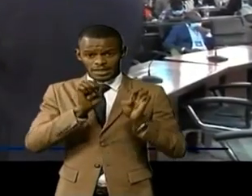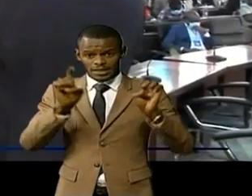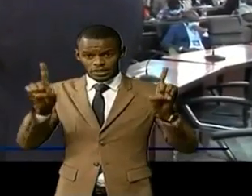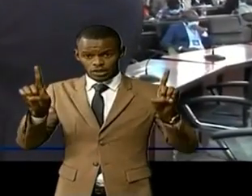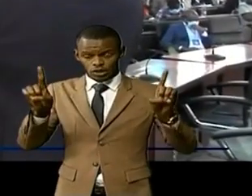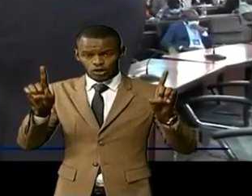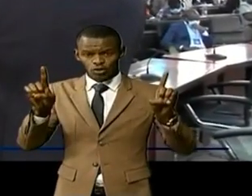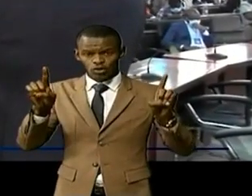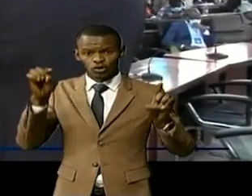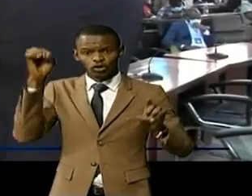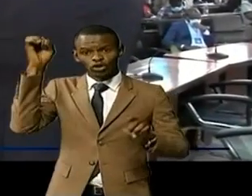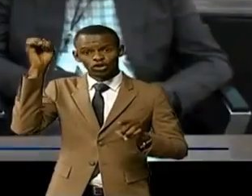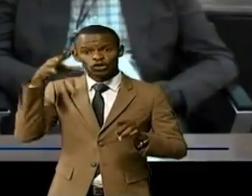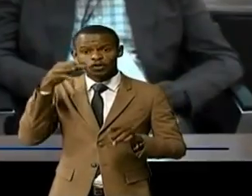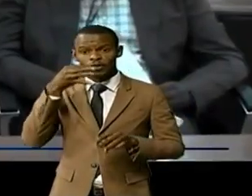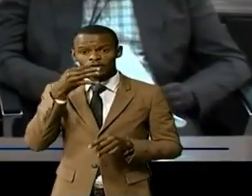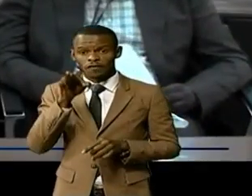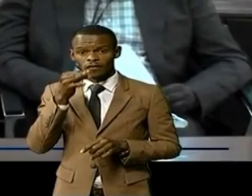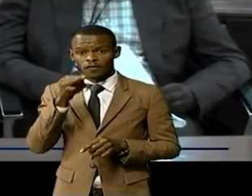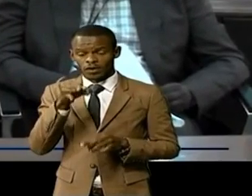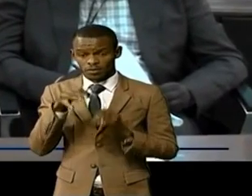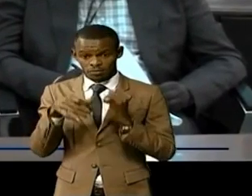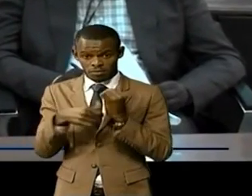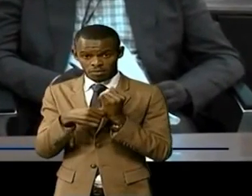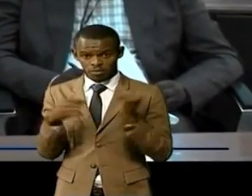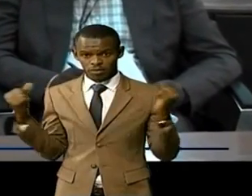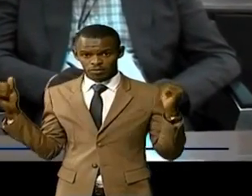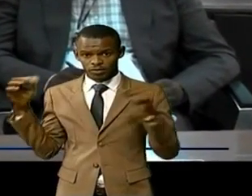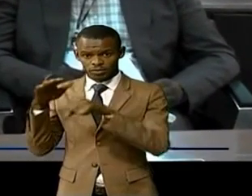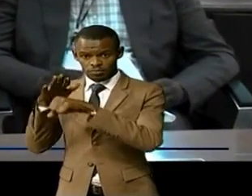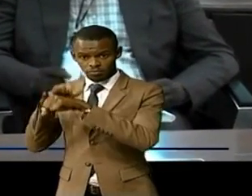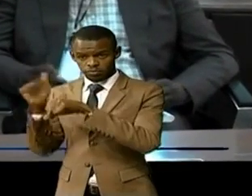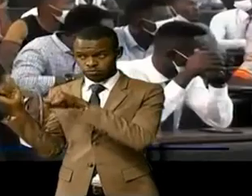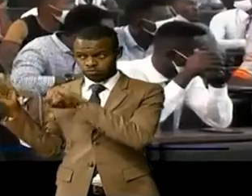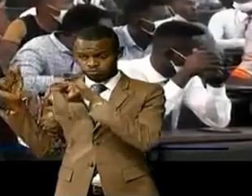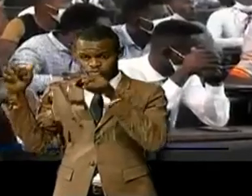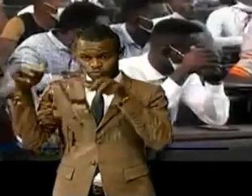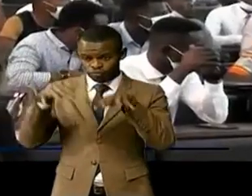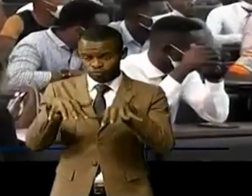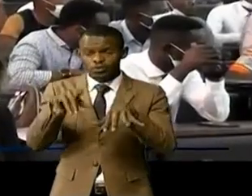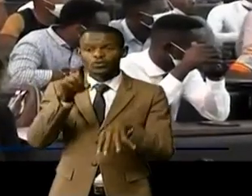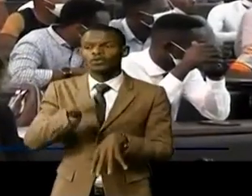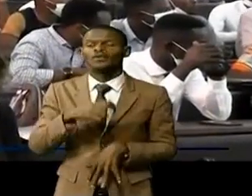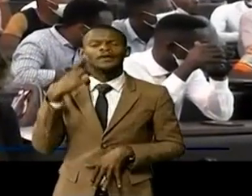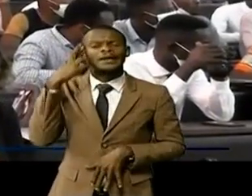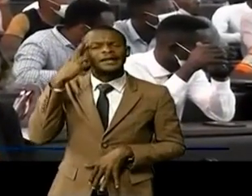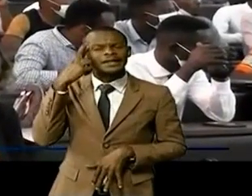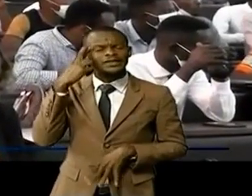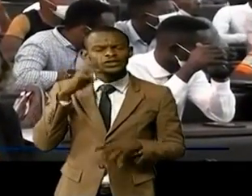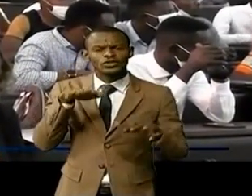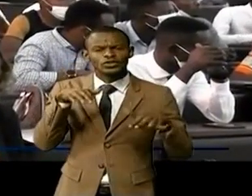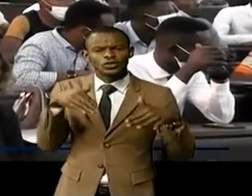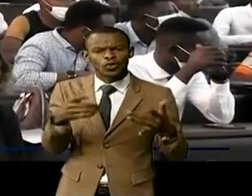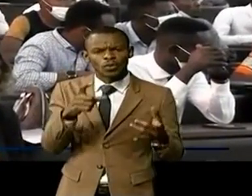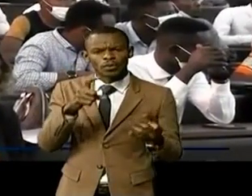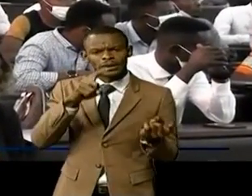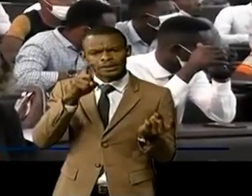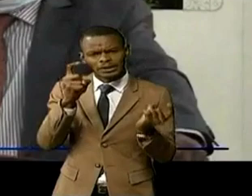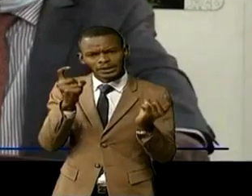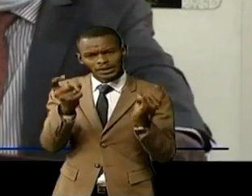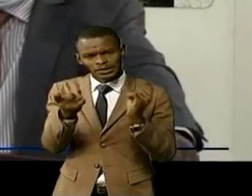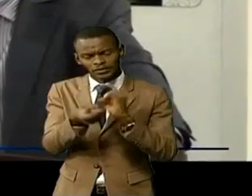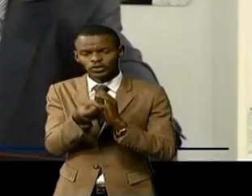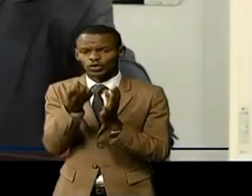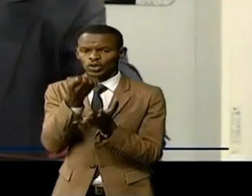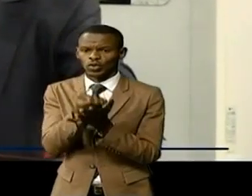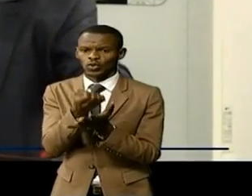vont devoir réfléchir autour d'un thème majeur, la transformation locale des ressources naturelles pour le développement socio-économique de